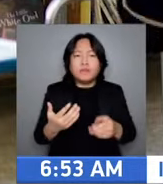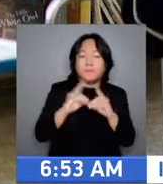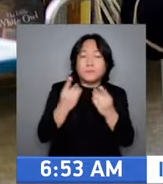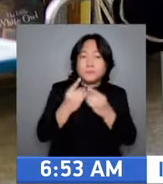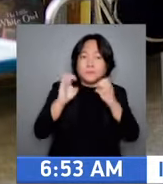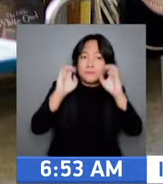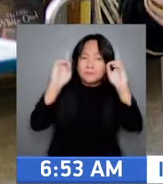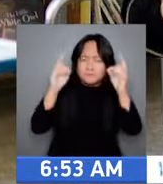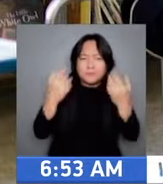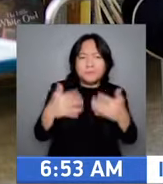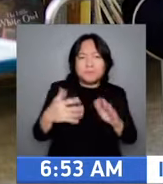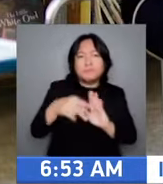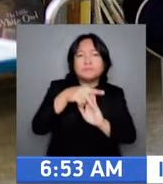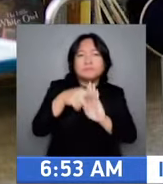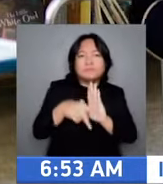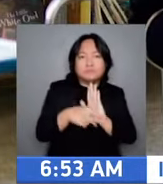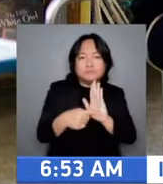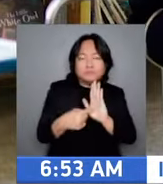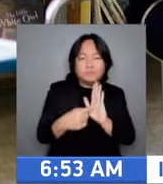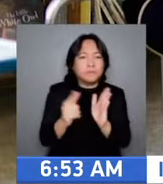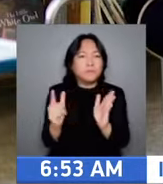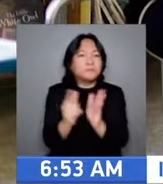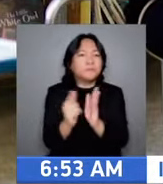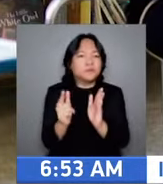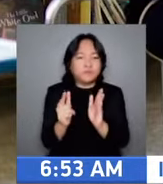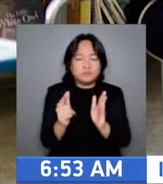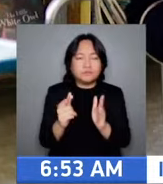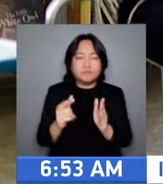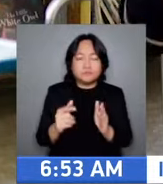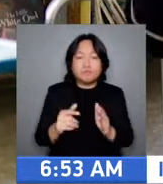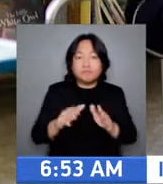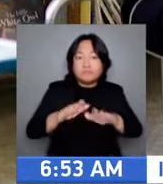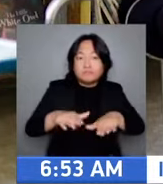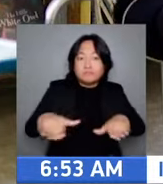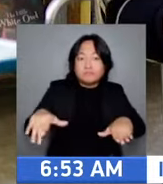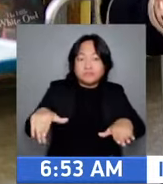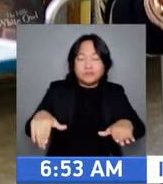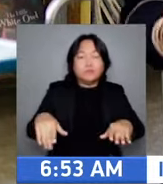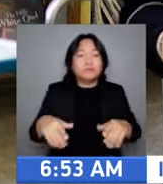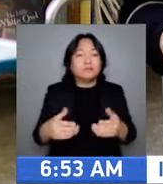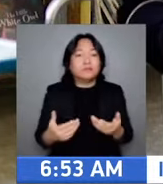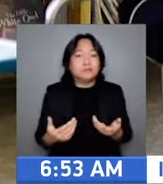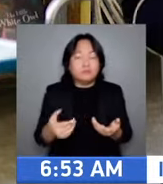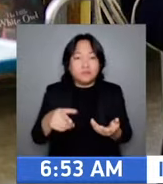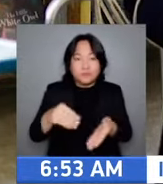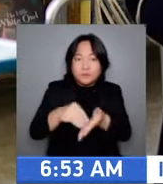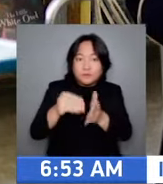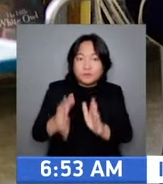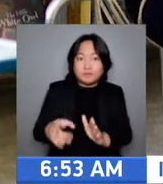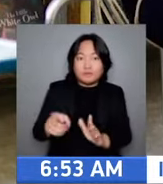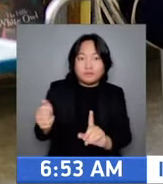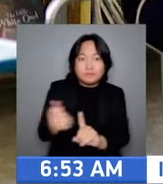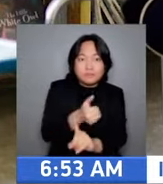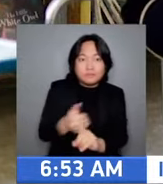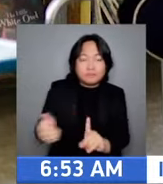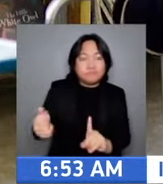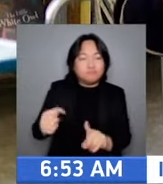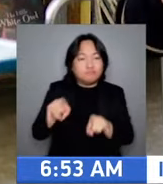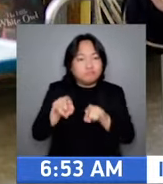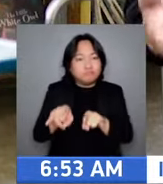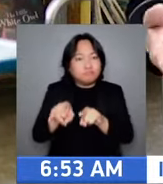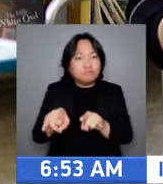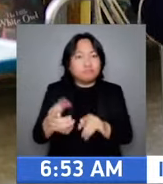Actually, zero tolerance policy in fact, ang DepEd tungkol sa child abuse, bullying, exploitation at iba